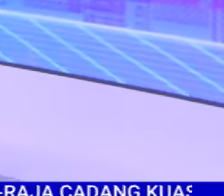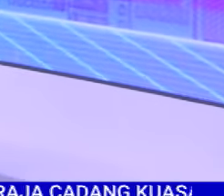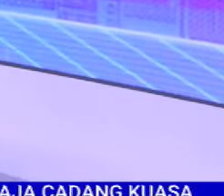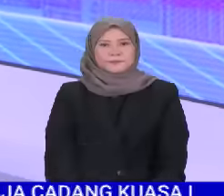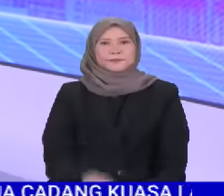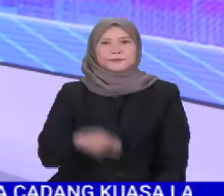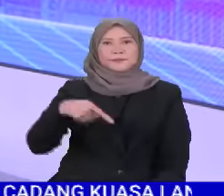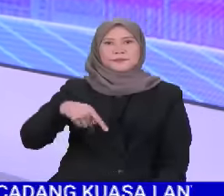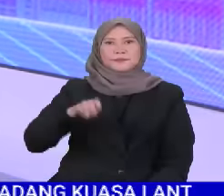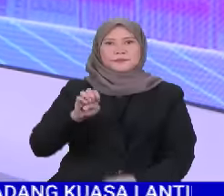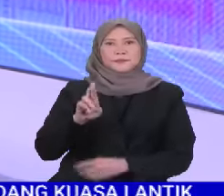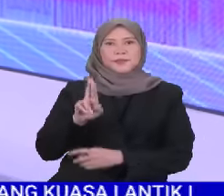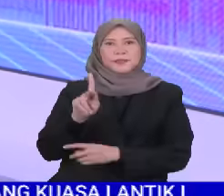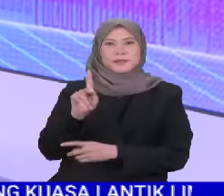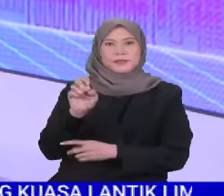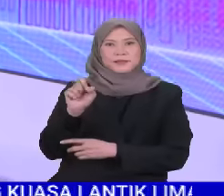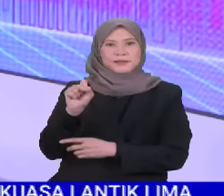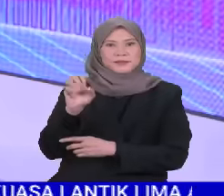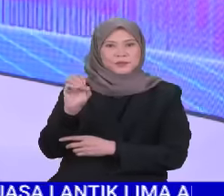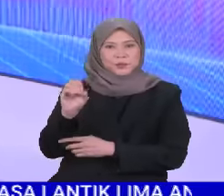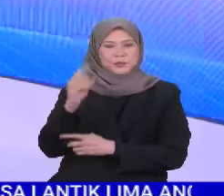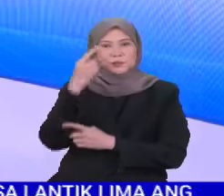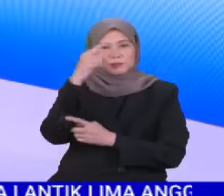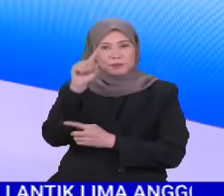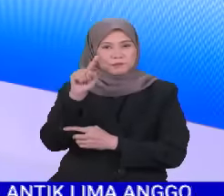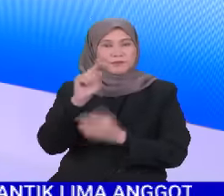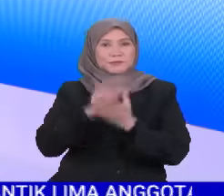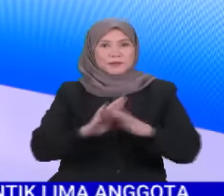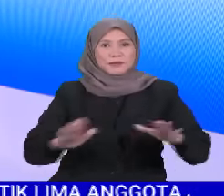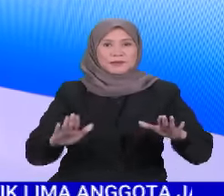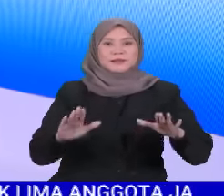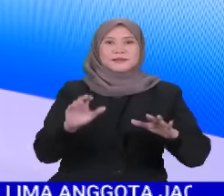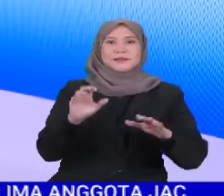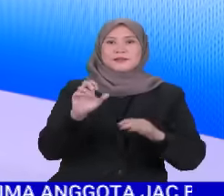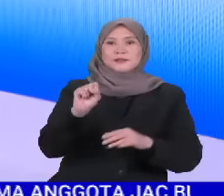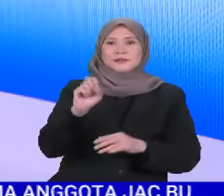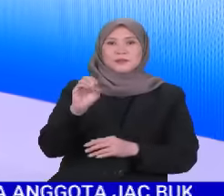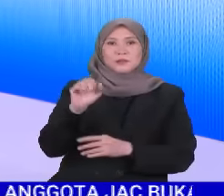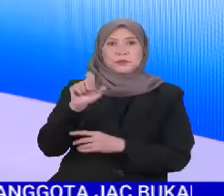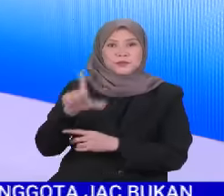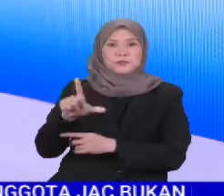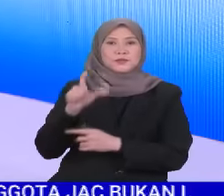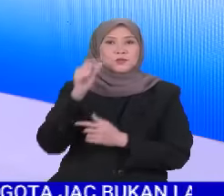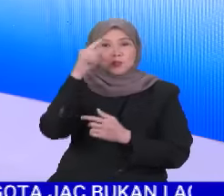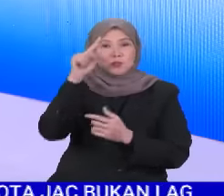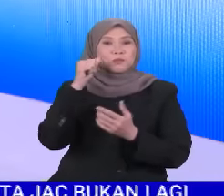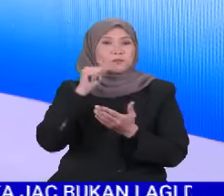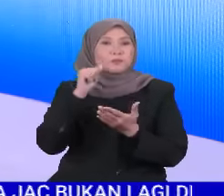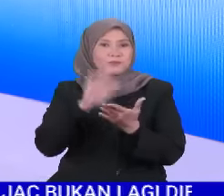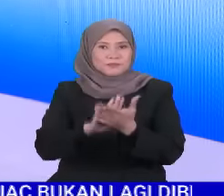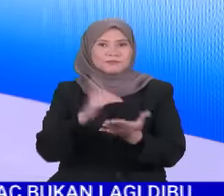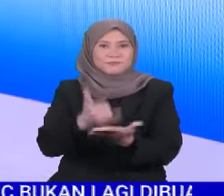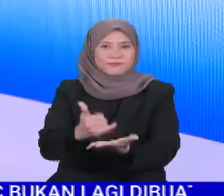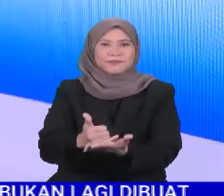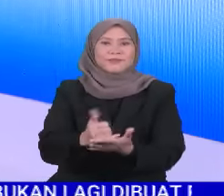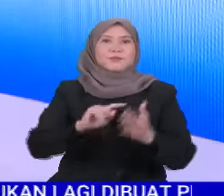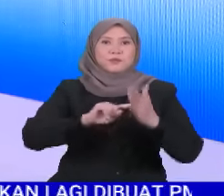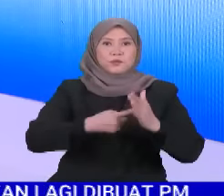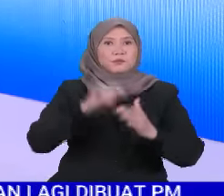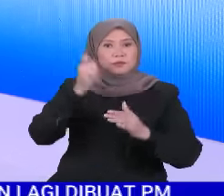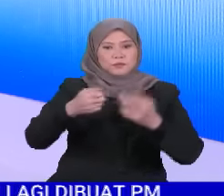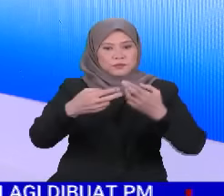pergi keselamatan sosial Suri rumah eskesr mulai esok